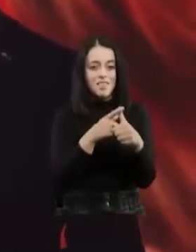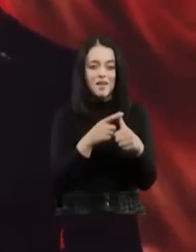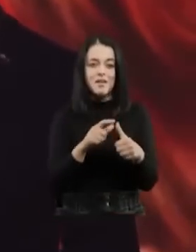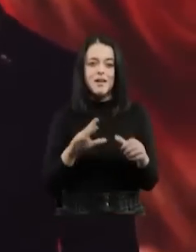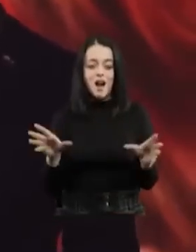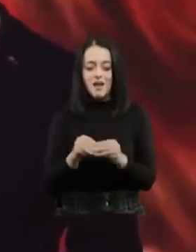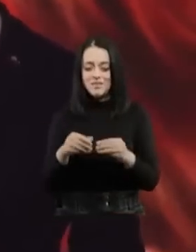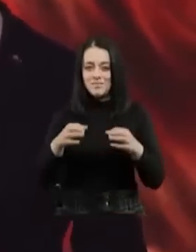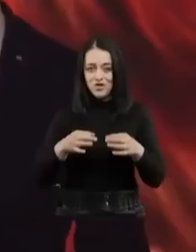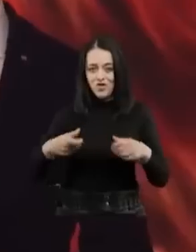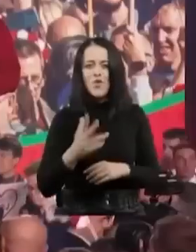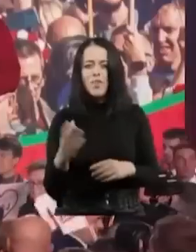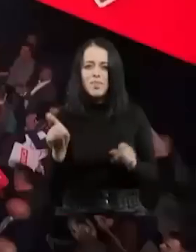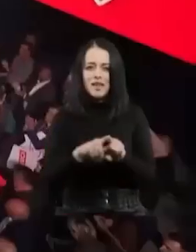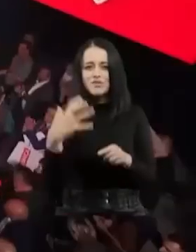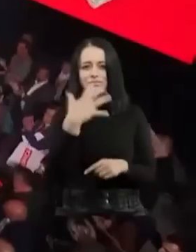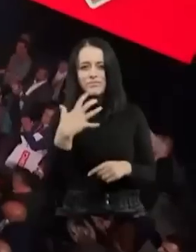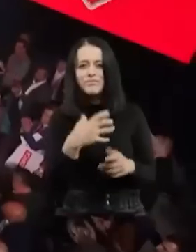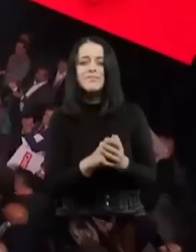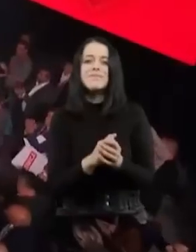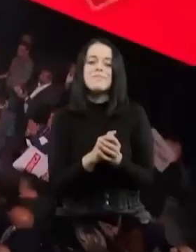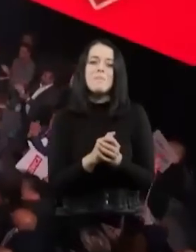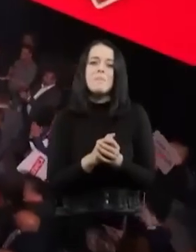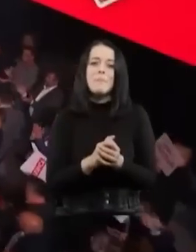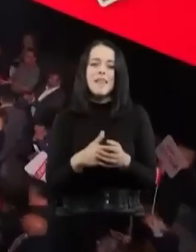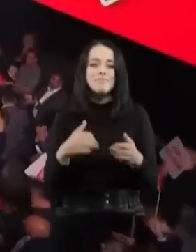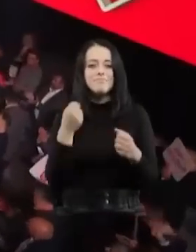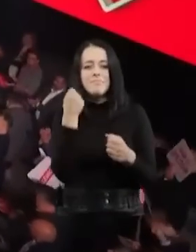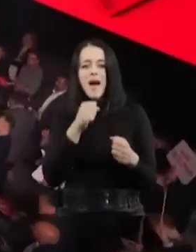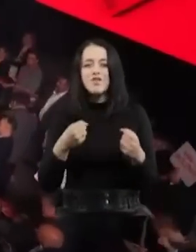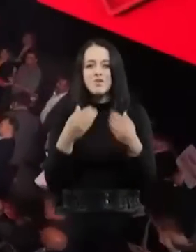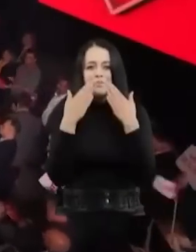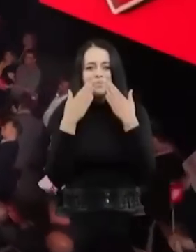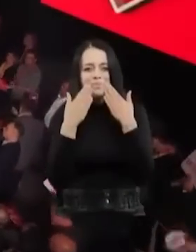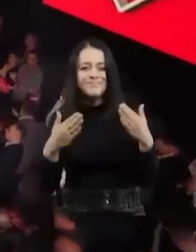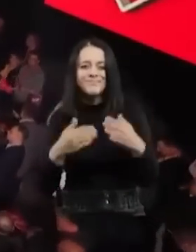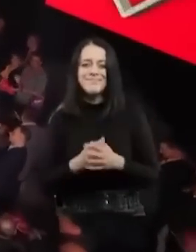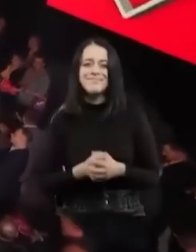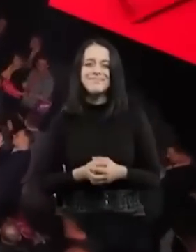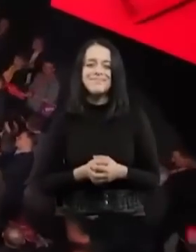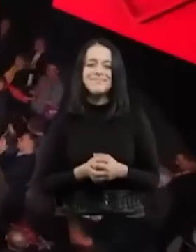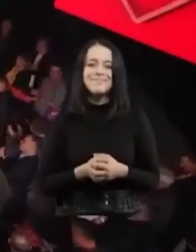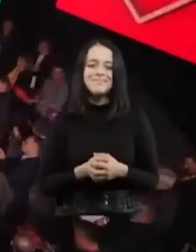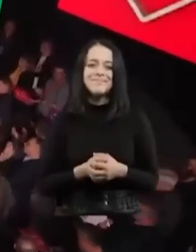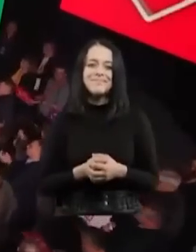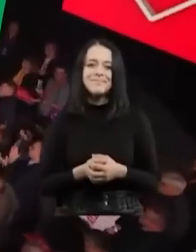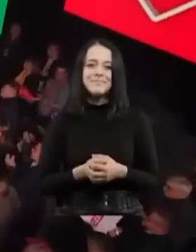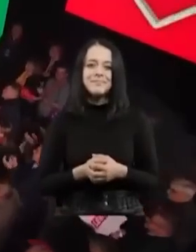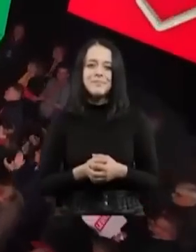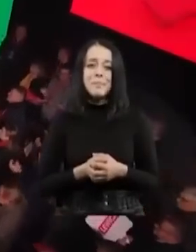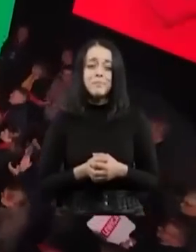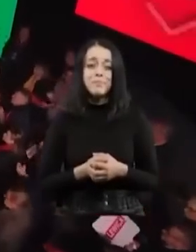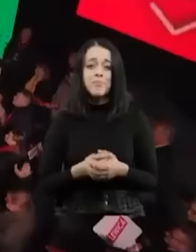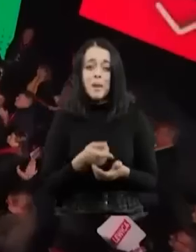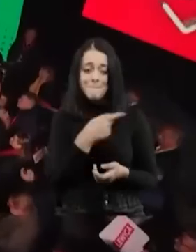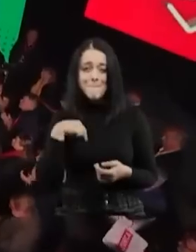Europejskiej. Zniwelowanie polskiego weta w wielu obszarach polityki europejskiej, które prowadzą do